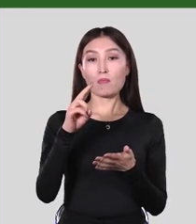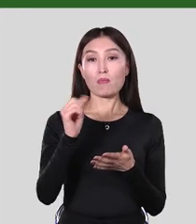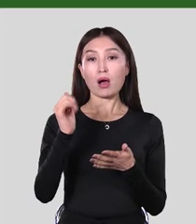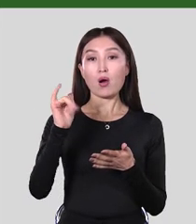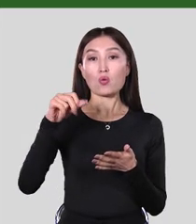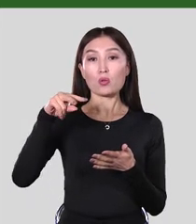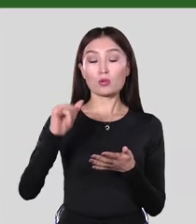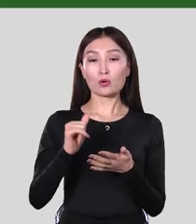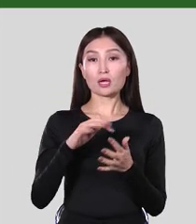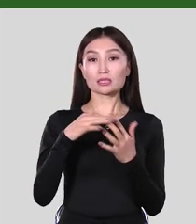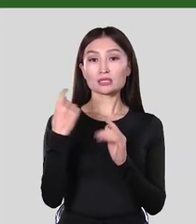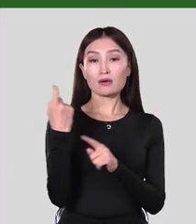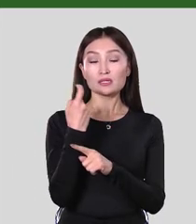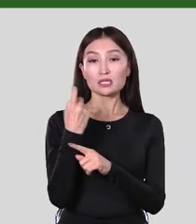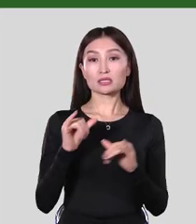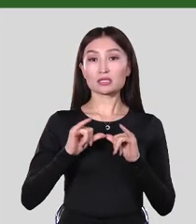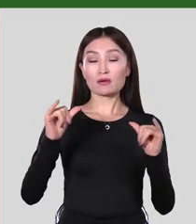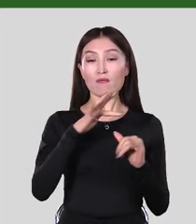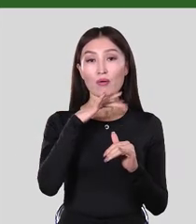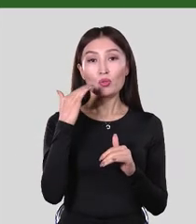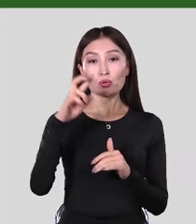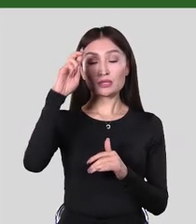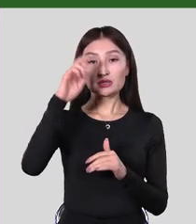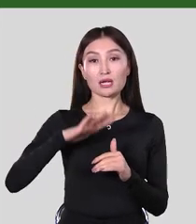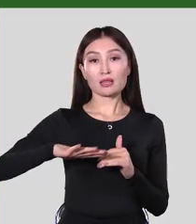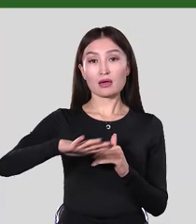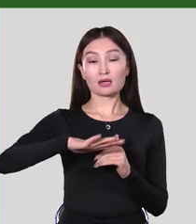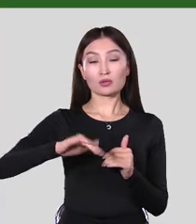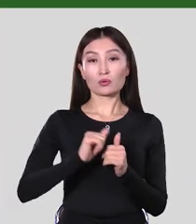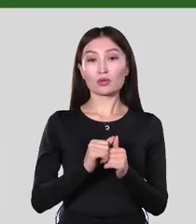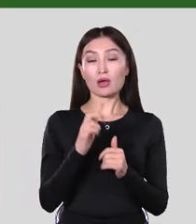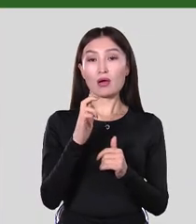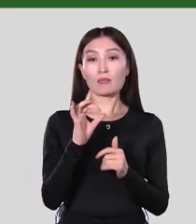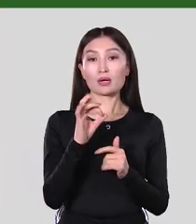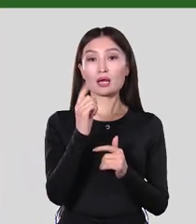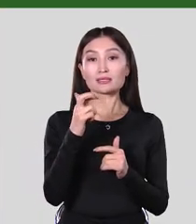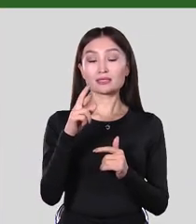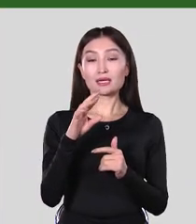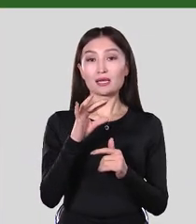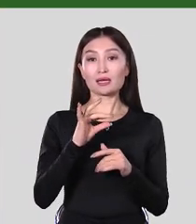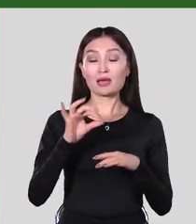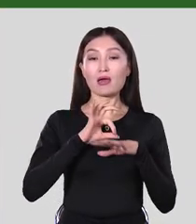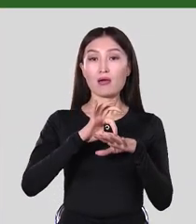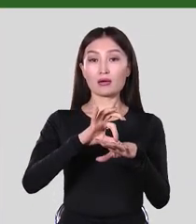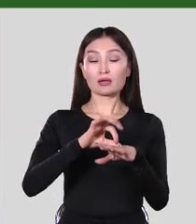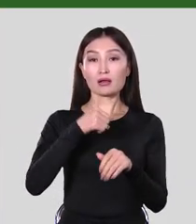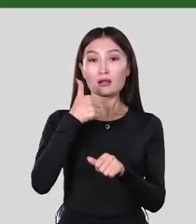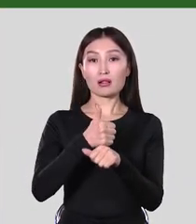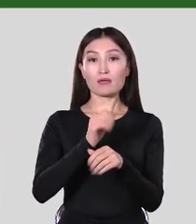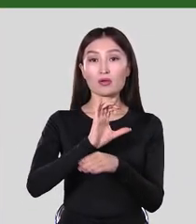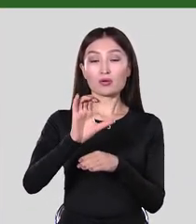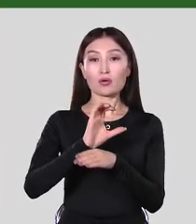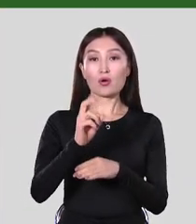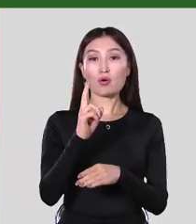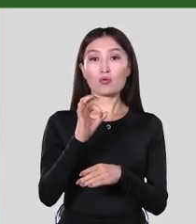Сан-Паулу. Сельское хозяйство развито во многих странах региона. Бразилия – ведущий мировой производитель